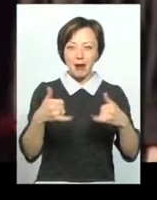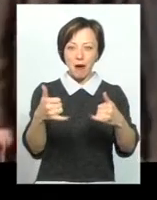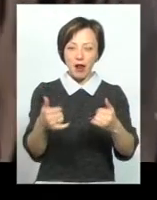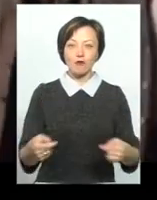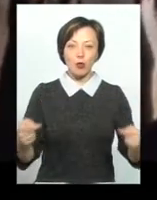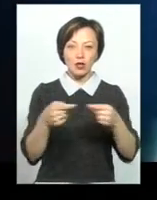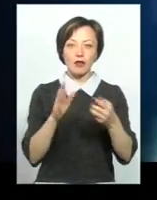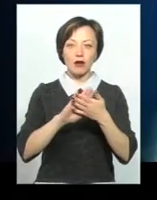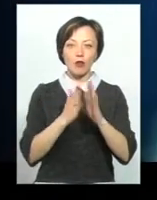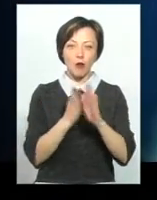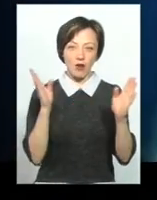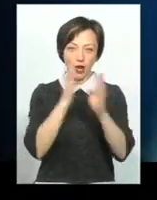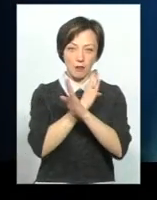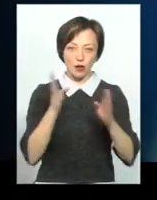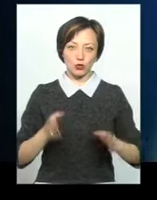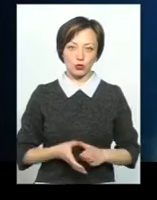умовах.